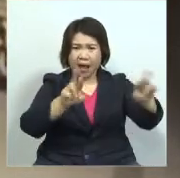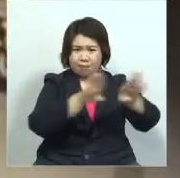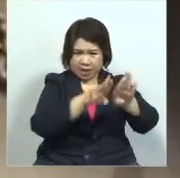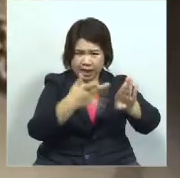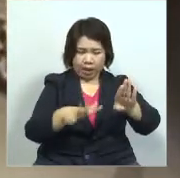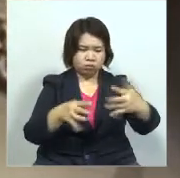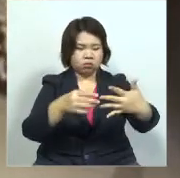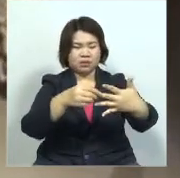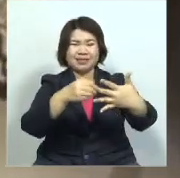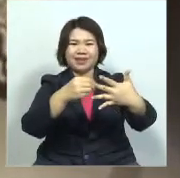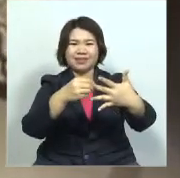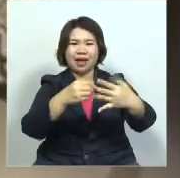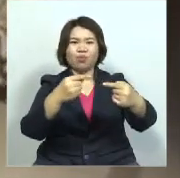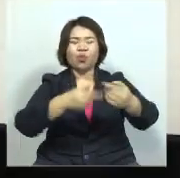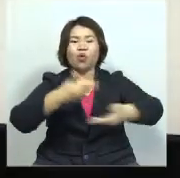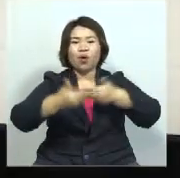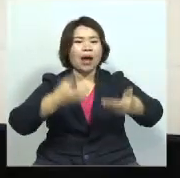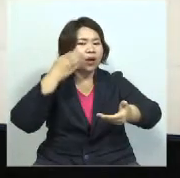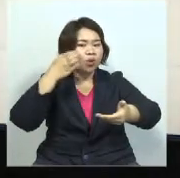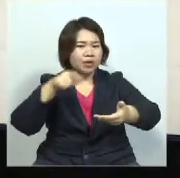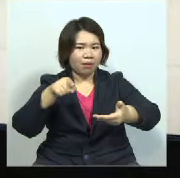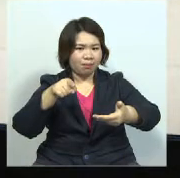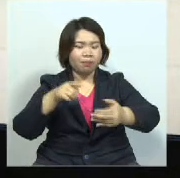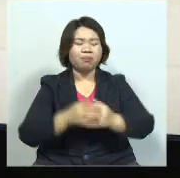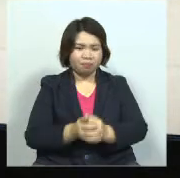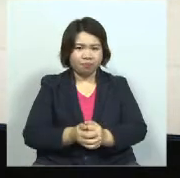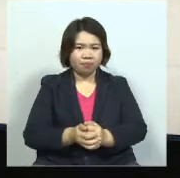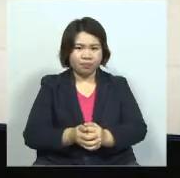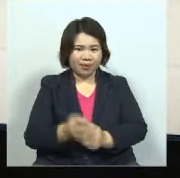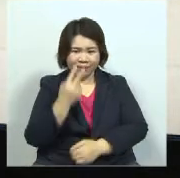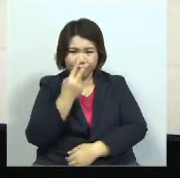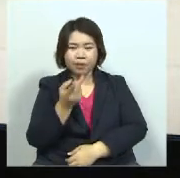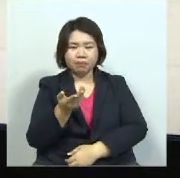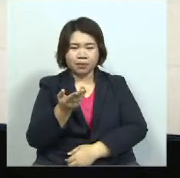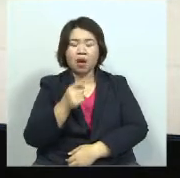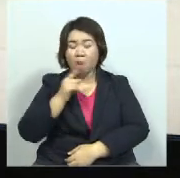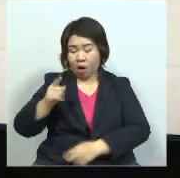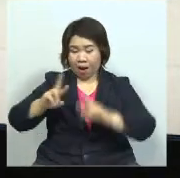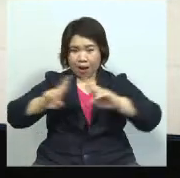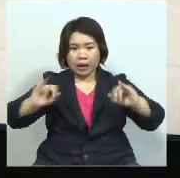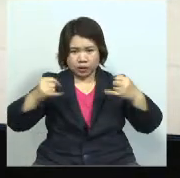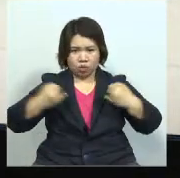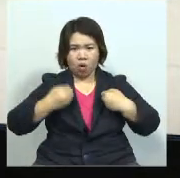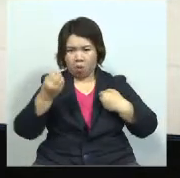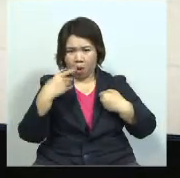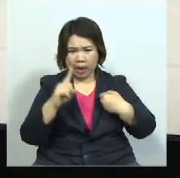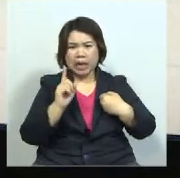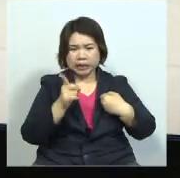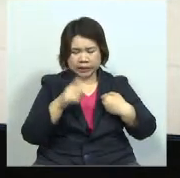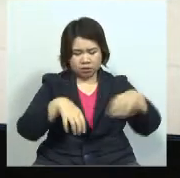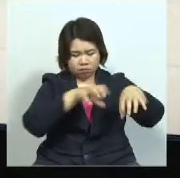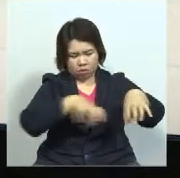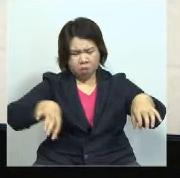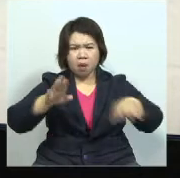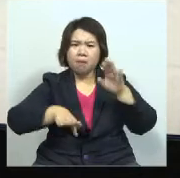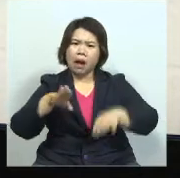ที่ชั้น3โซนจำหน่ายโทรศัพท์มือถือค่ะผู้เสียหายเนี่ยนะคะผู้เสียหายเนี่ยบอกว่าในโซนนี้จริงๆมีร้านอยู่หลายสิบร้